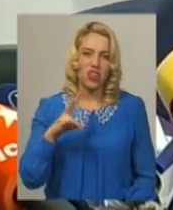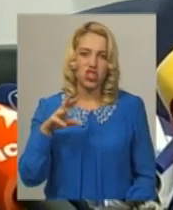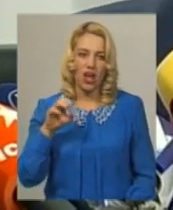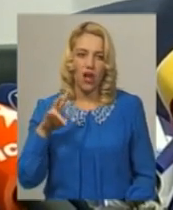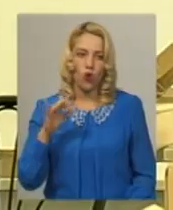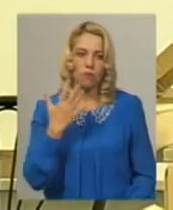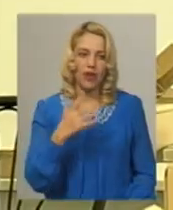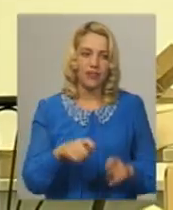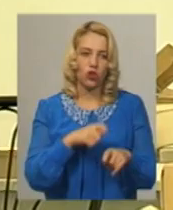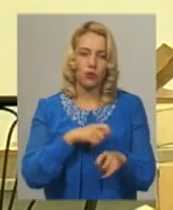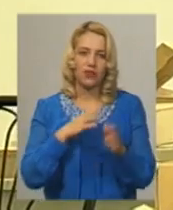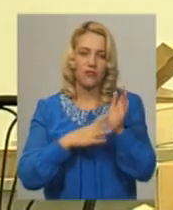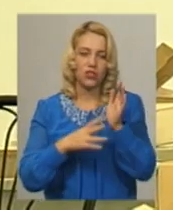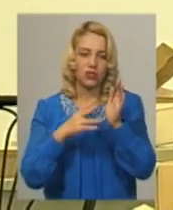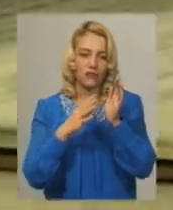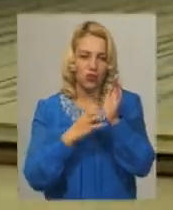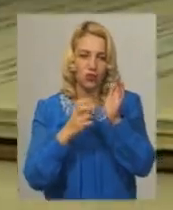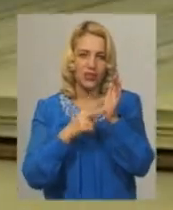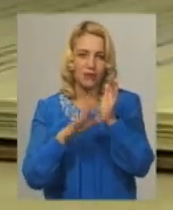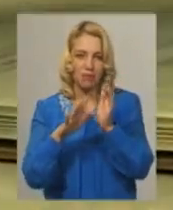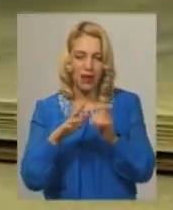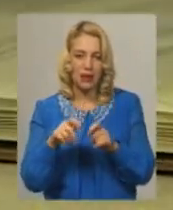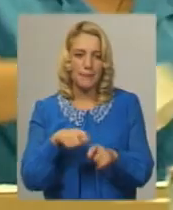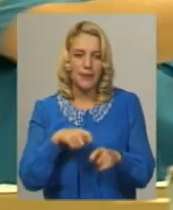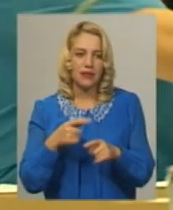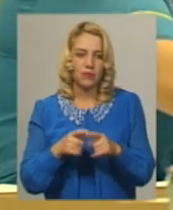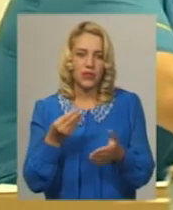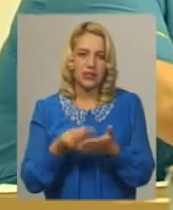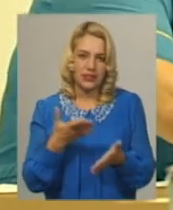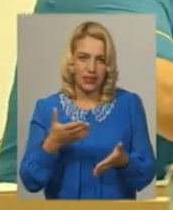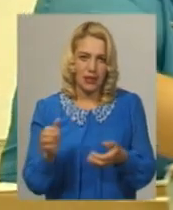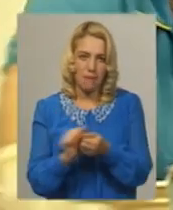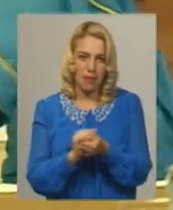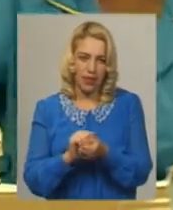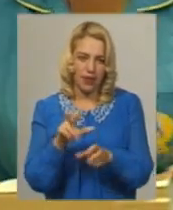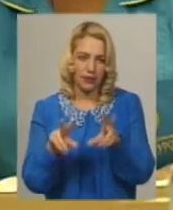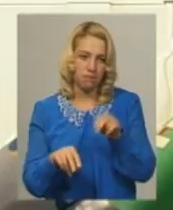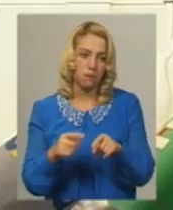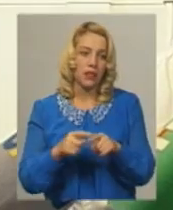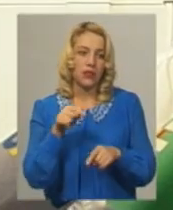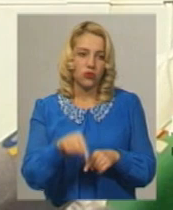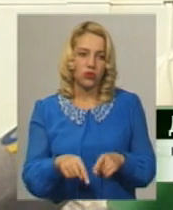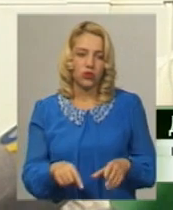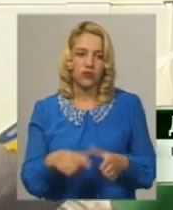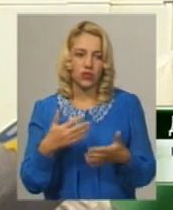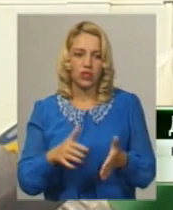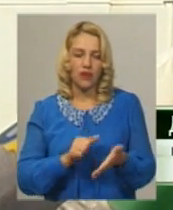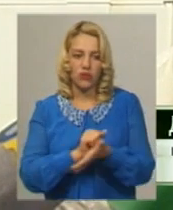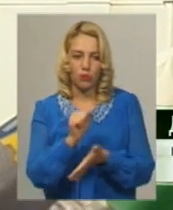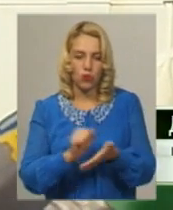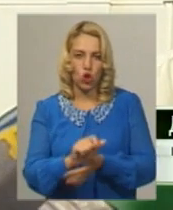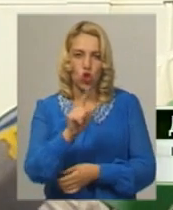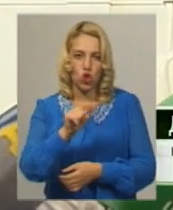895 метрів. Тут цех цінних паперів, де відбувається фінішна обробка бюлетенів. Саме сюди надходять вже віддруковані,